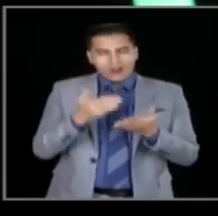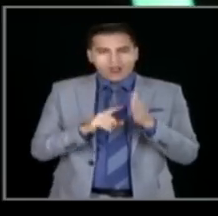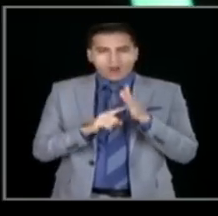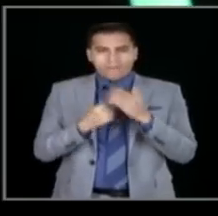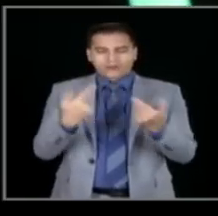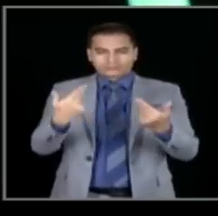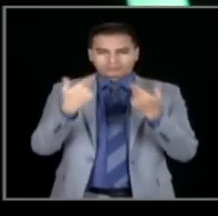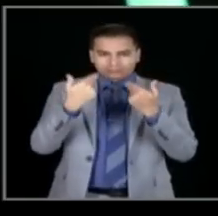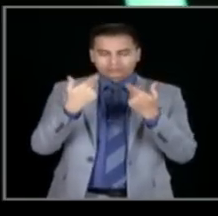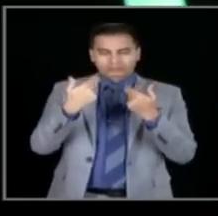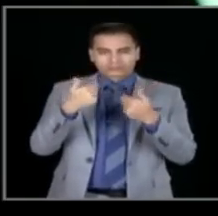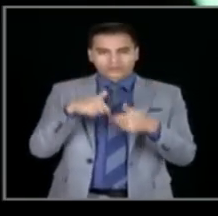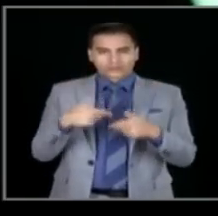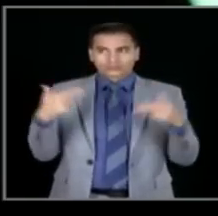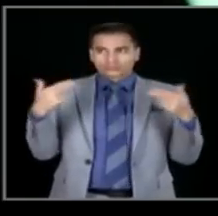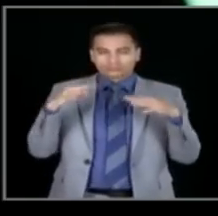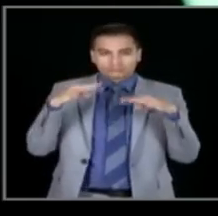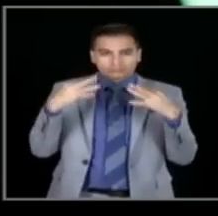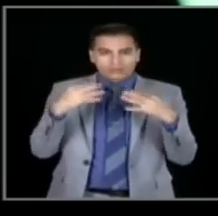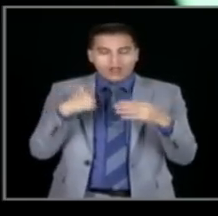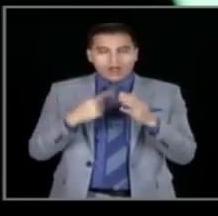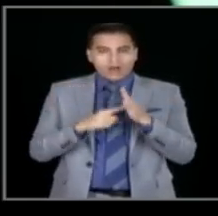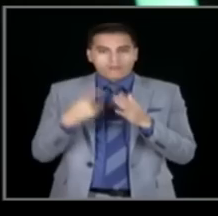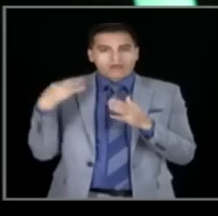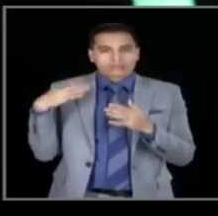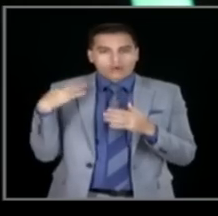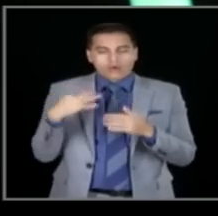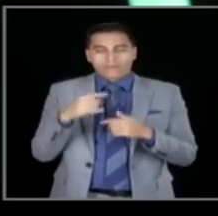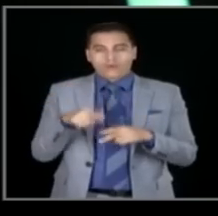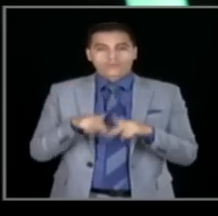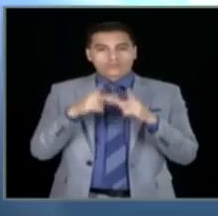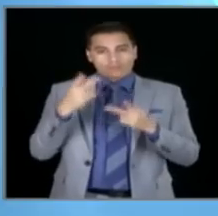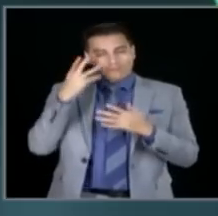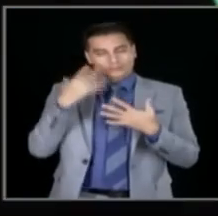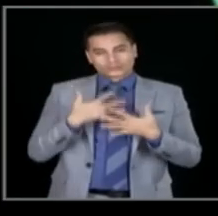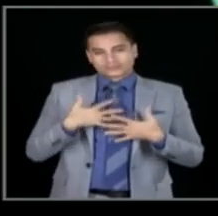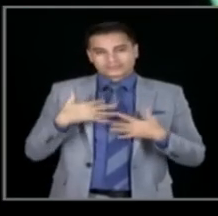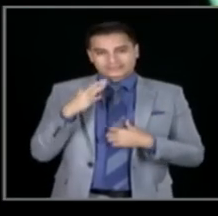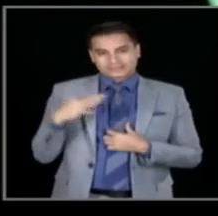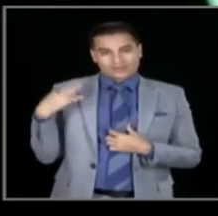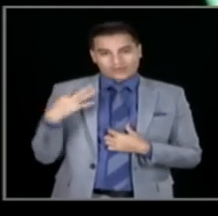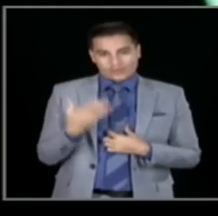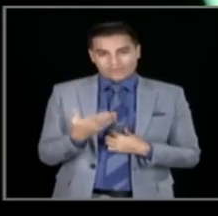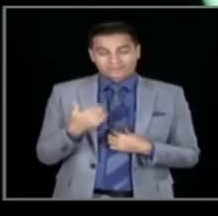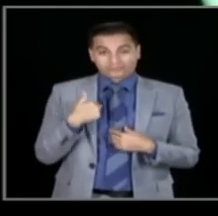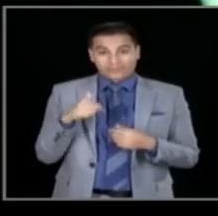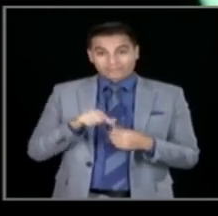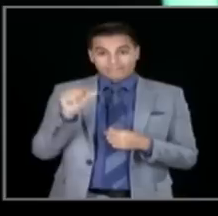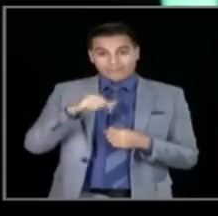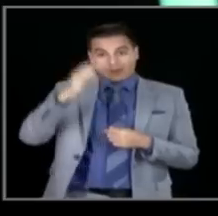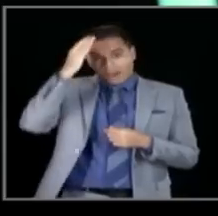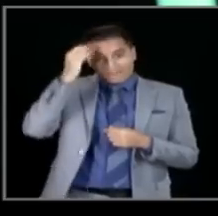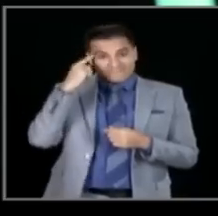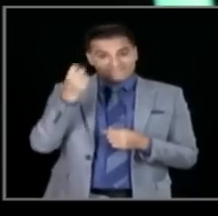قدام كاميرا وتصوير واستوديو، فبالنسبه لي دي تجربه مختلفه وجديده ومبسوطه بيها. الفكره بتاعت برنامج العباقره فكره